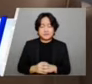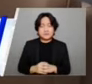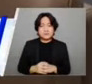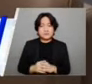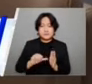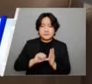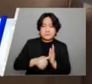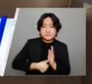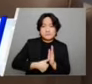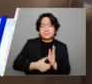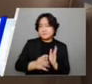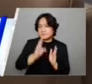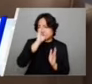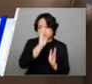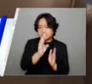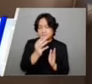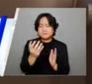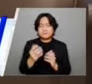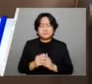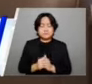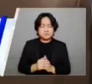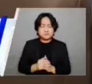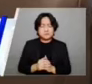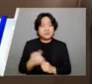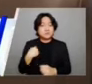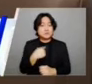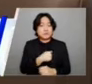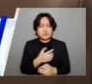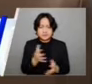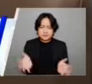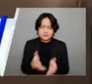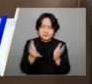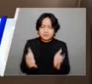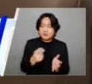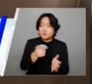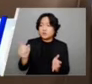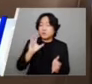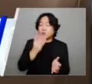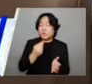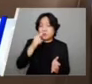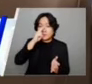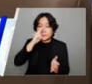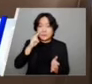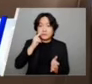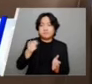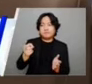tayo, encourage the criminals to fight.